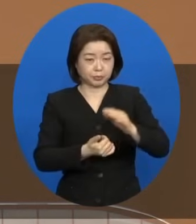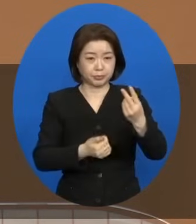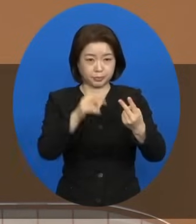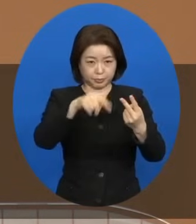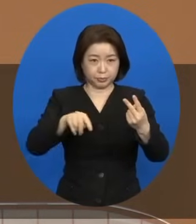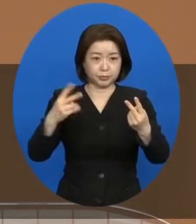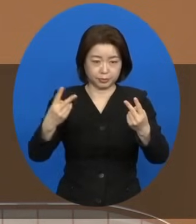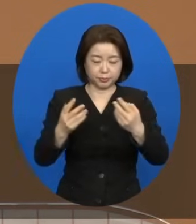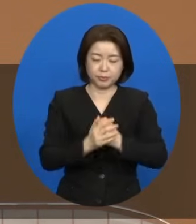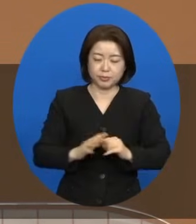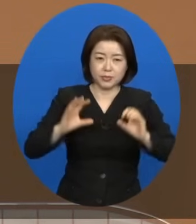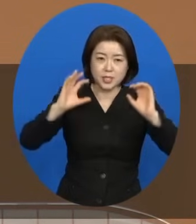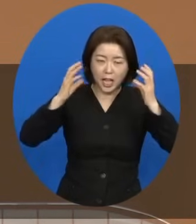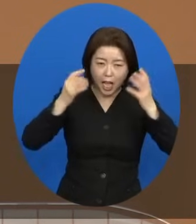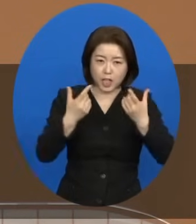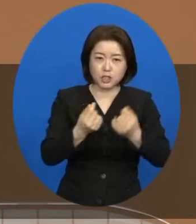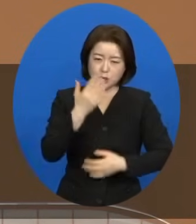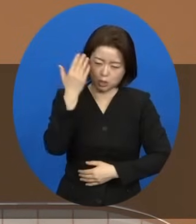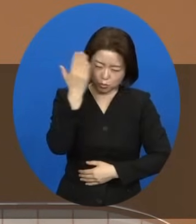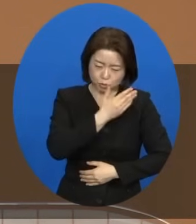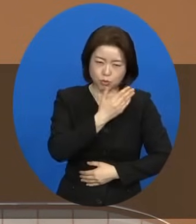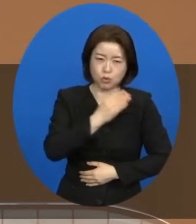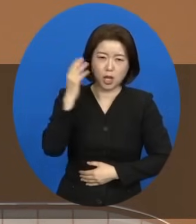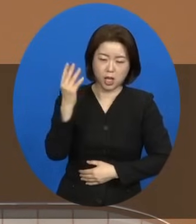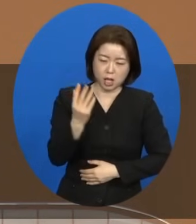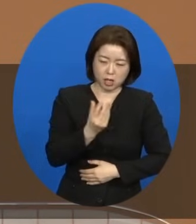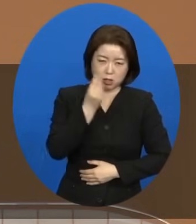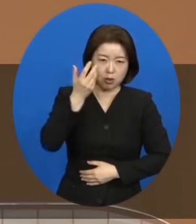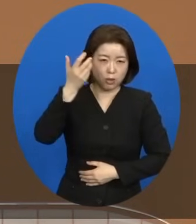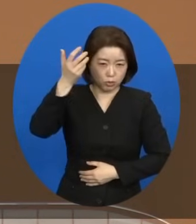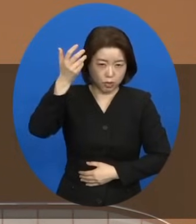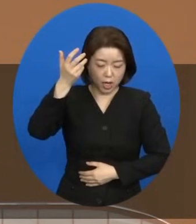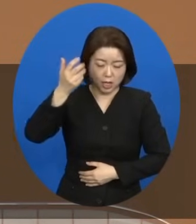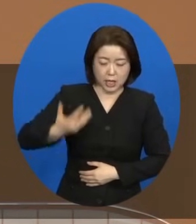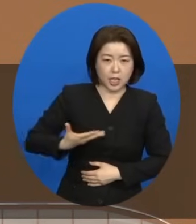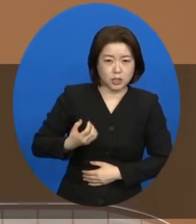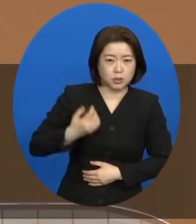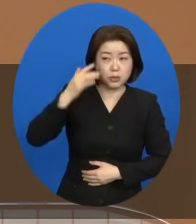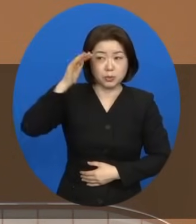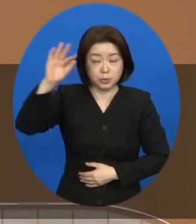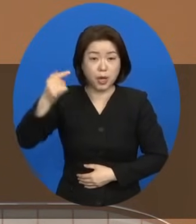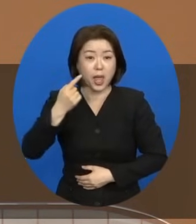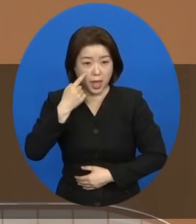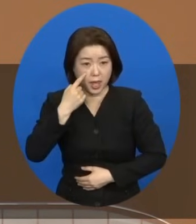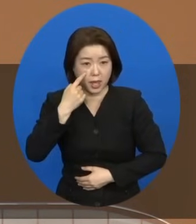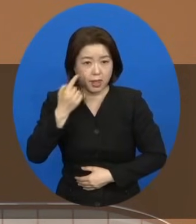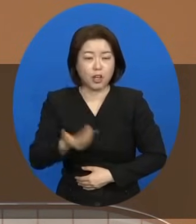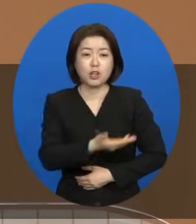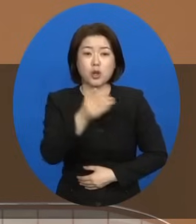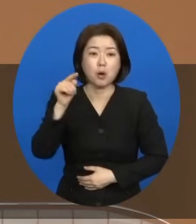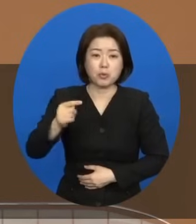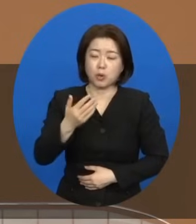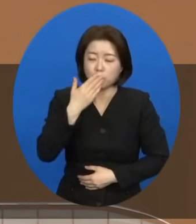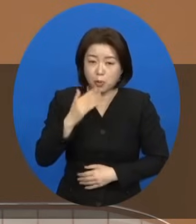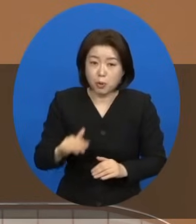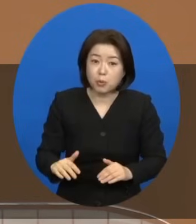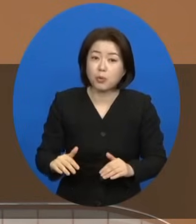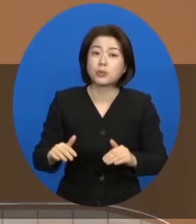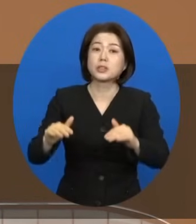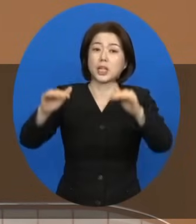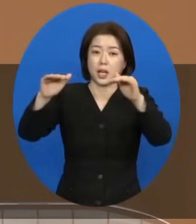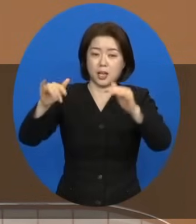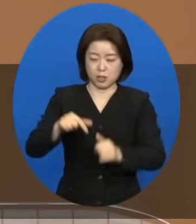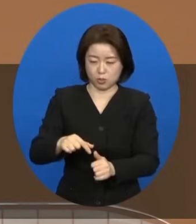갓난 아기들처럼 순수하고 신령한을 그리워하 여러분은 그것을 먹고